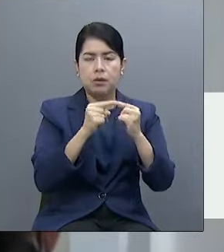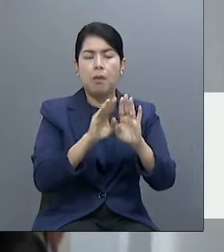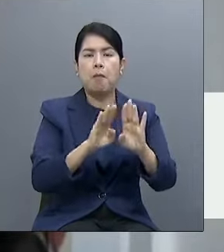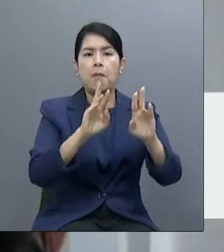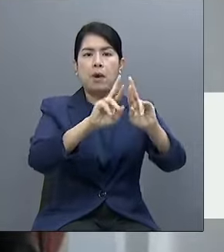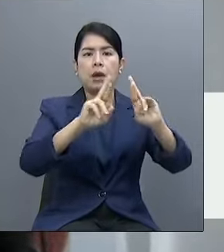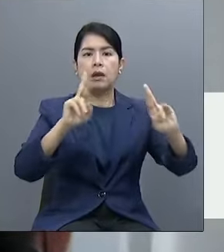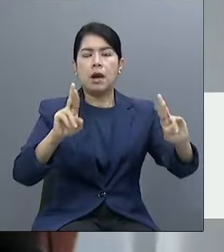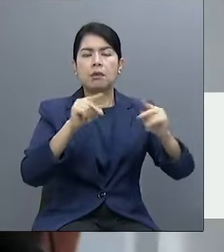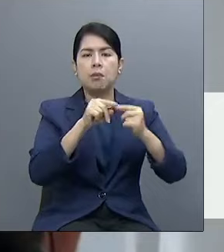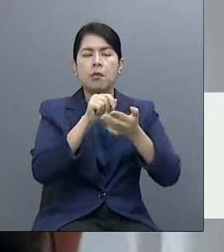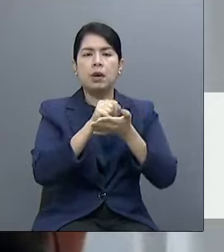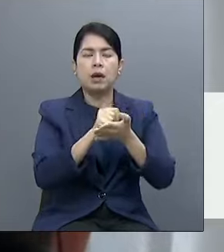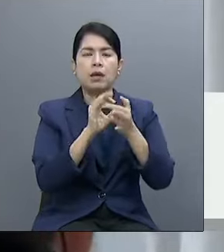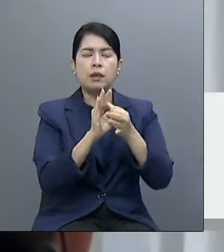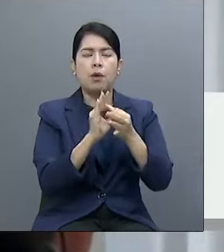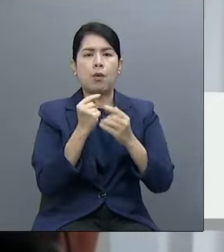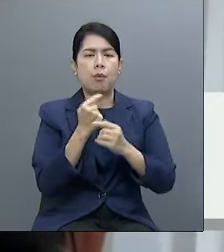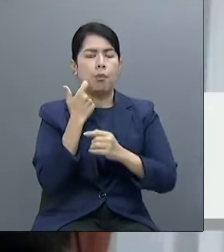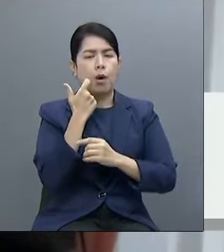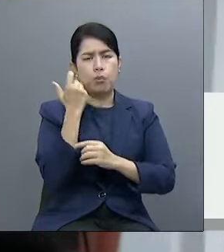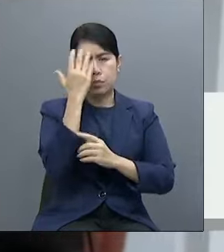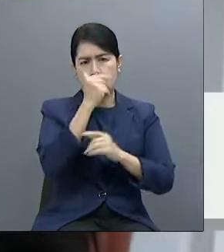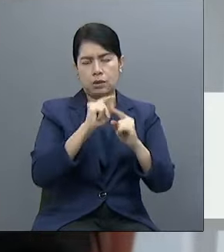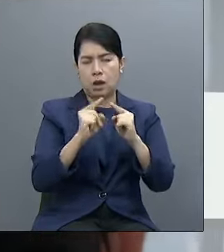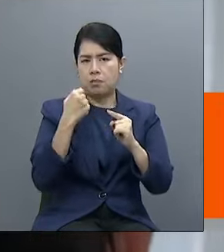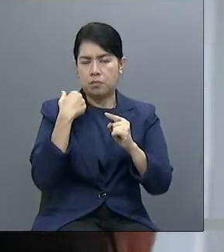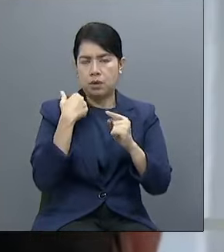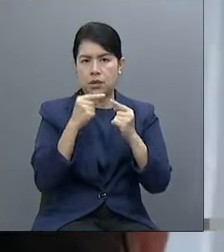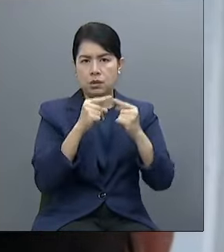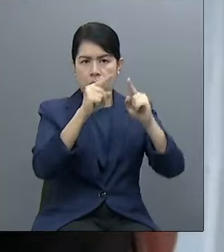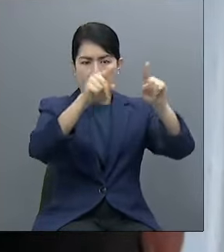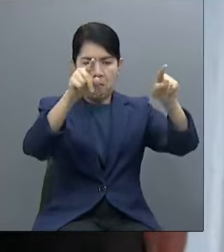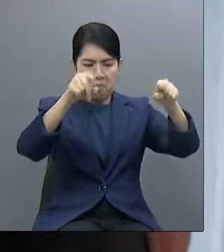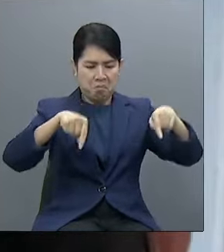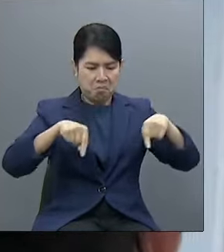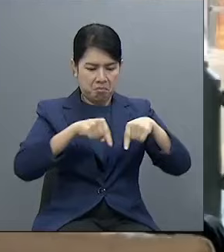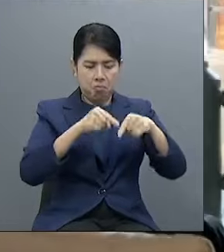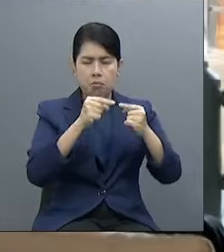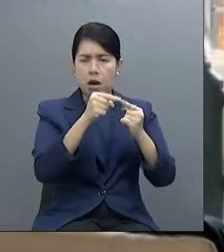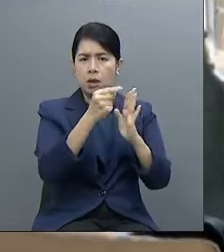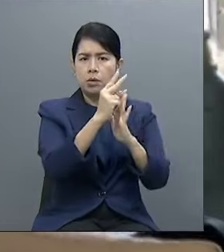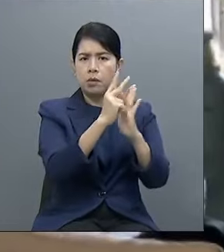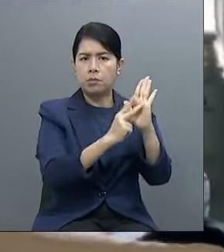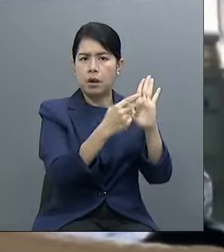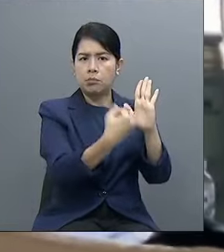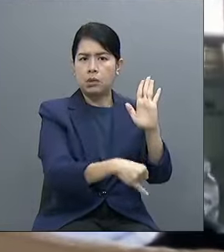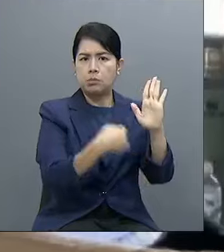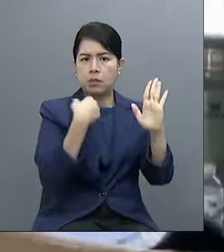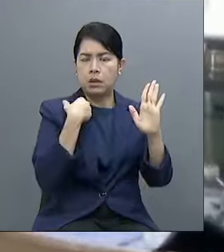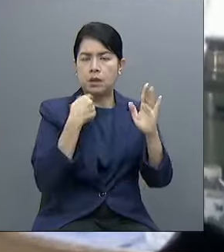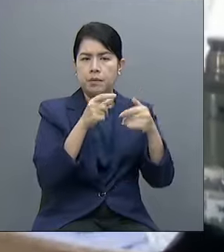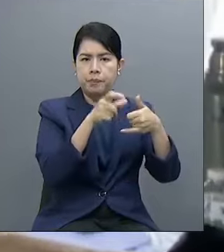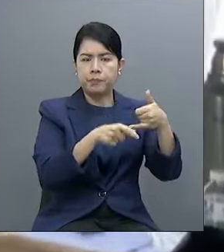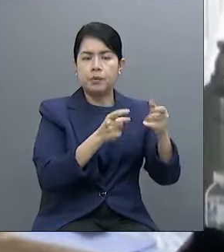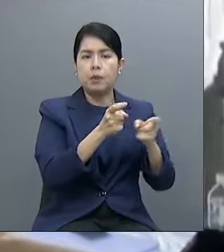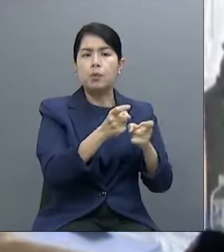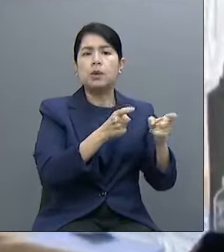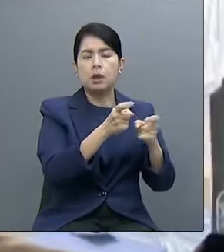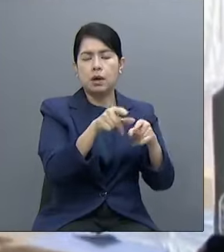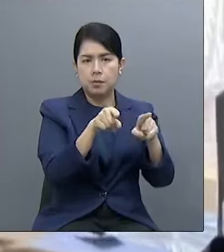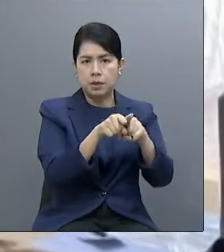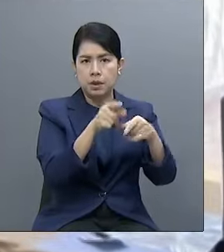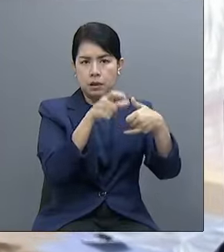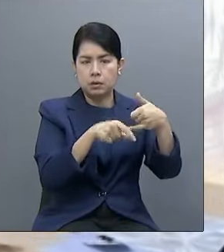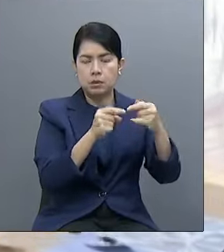อนุญาตประกอบอาชีพเวชกรรมโดยไม่ได้รับอนุญาตส่วนผู้จัดการถูกดำเนินคดีข้อหาเป็นบุคคลต่างด้าวทำ